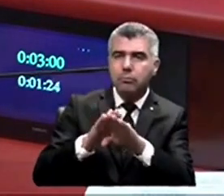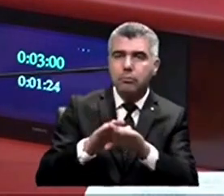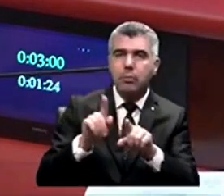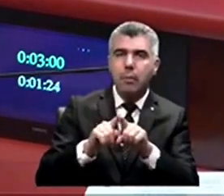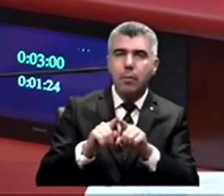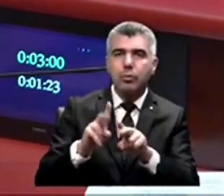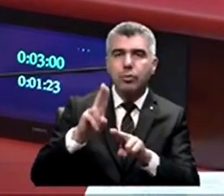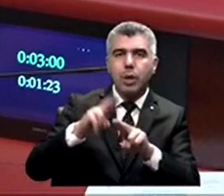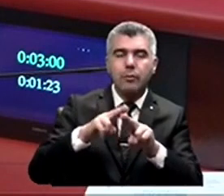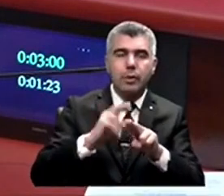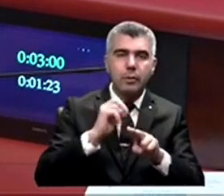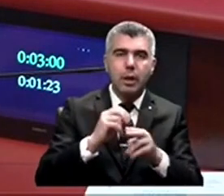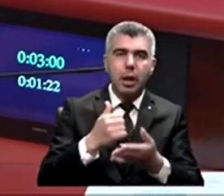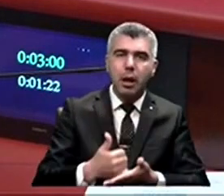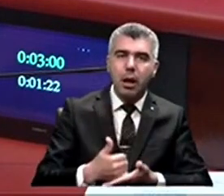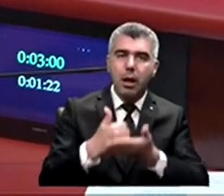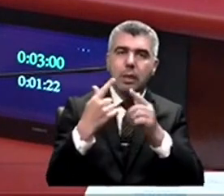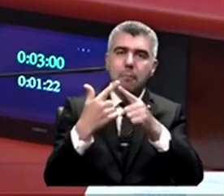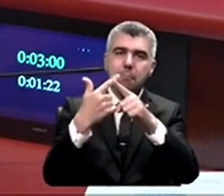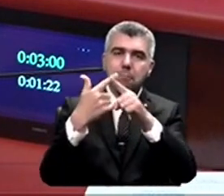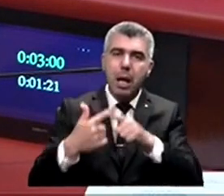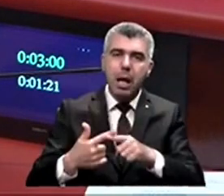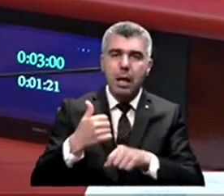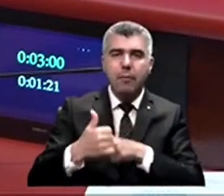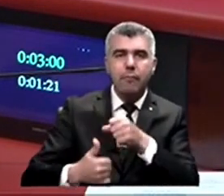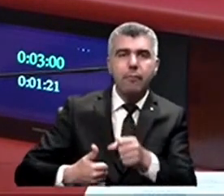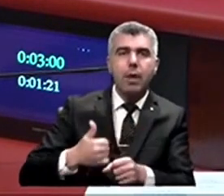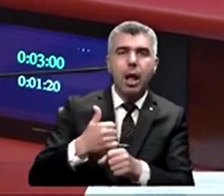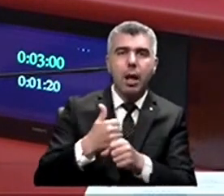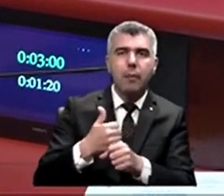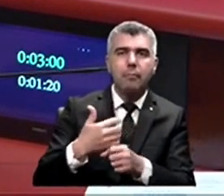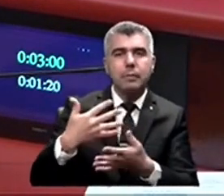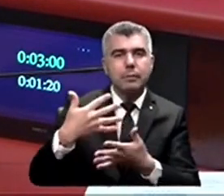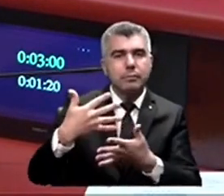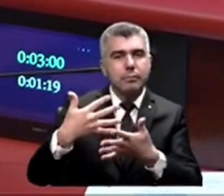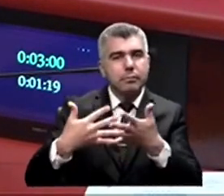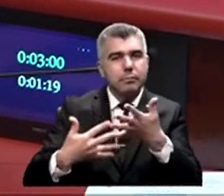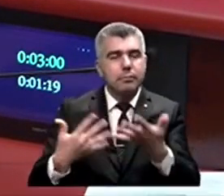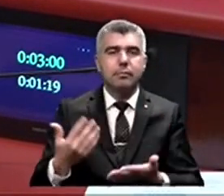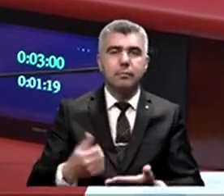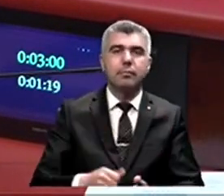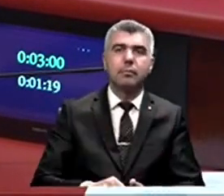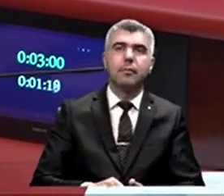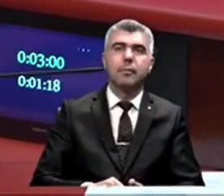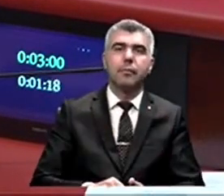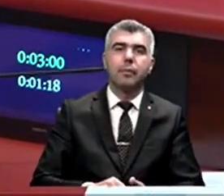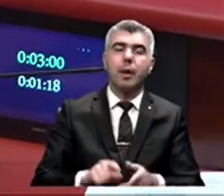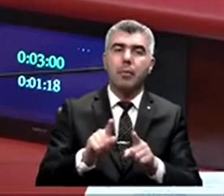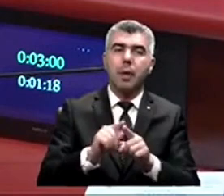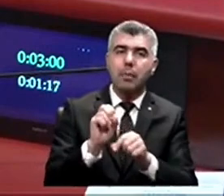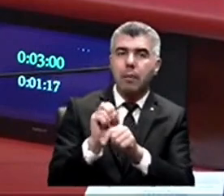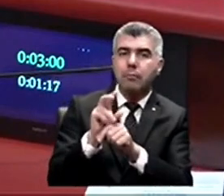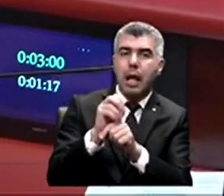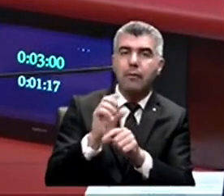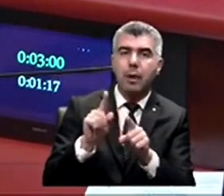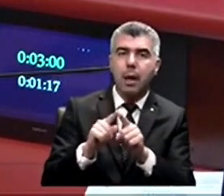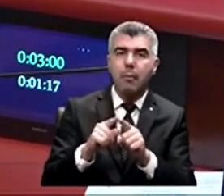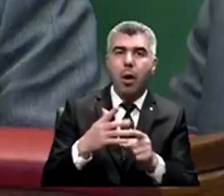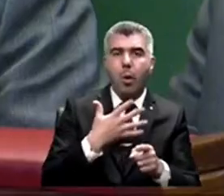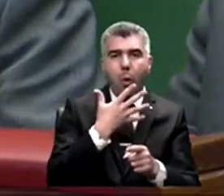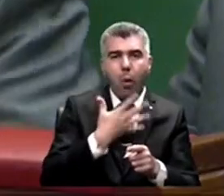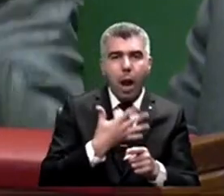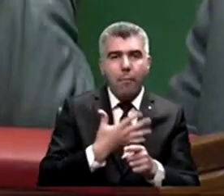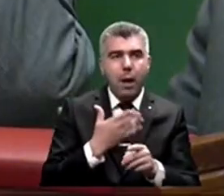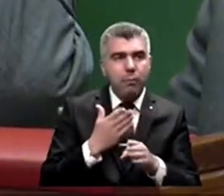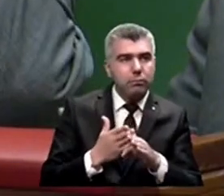المغربيه، تخصيص اعتمادات ماليه سنويه محدوده جدا، إفاد بعثات علمية من القراء والوعاظ